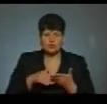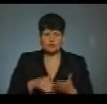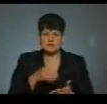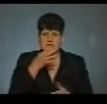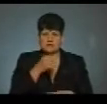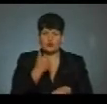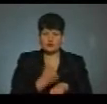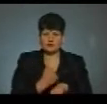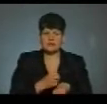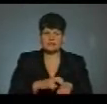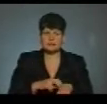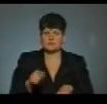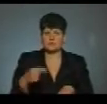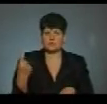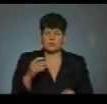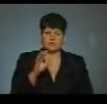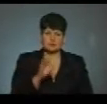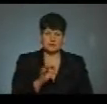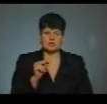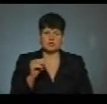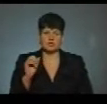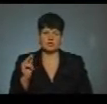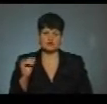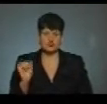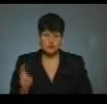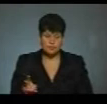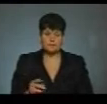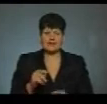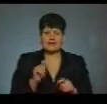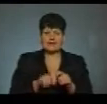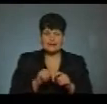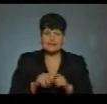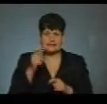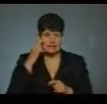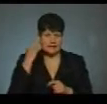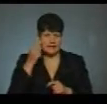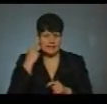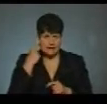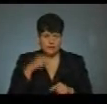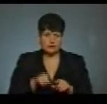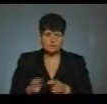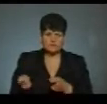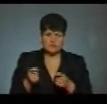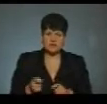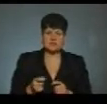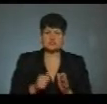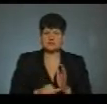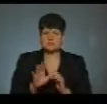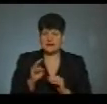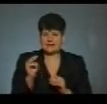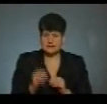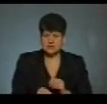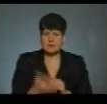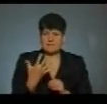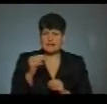головна санітарна лікарка Тернопільської області Оксана Чайчук. За її словами, тести з Китаю. Також тоді надійшли 5 тисяч швидких тестів, понад